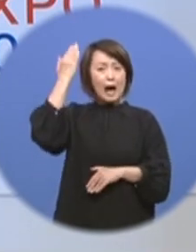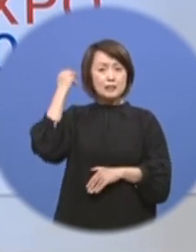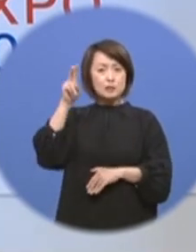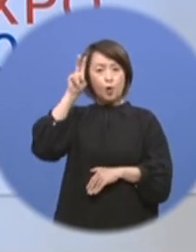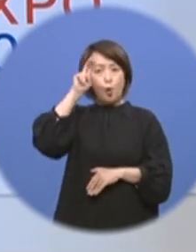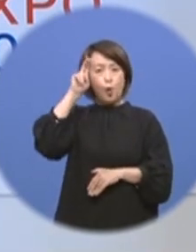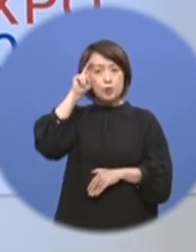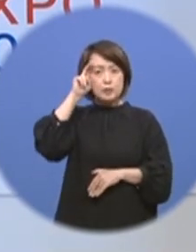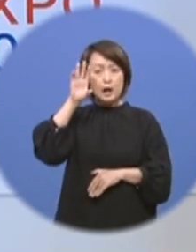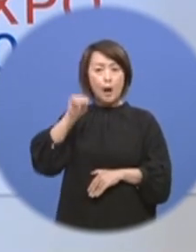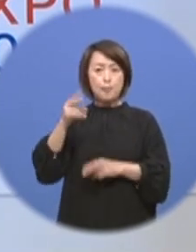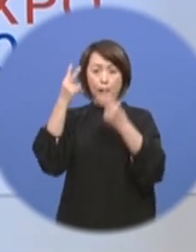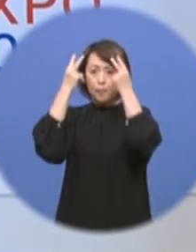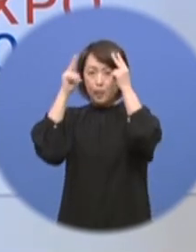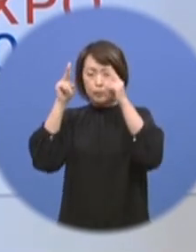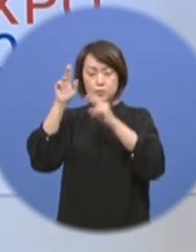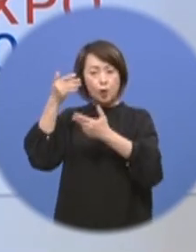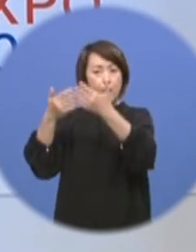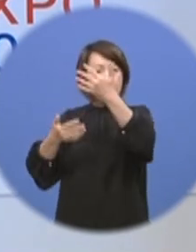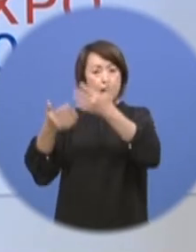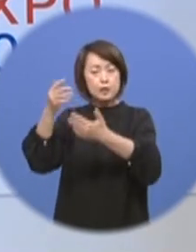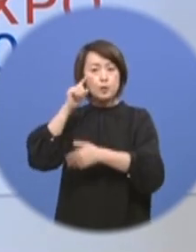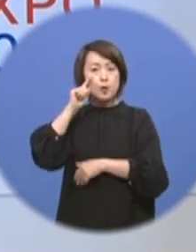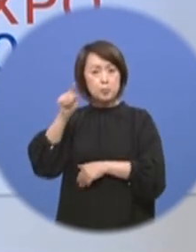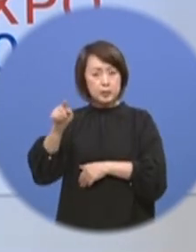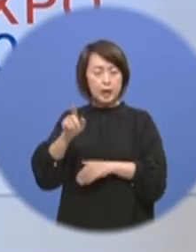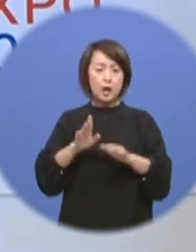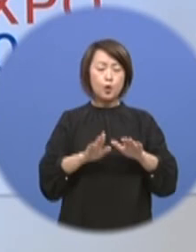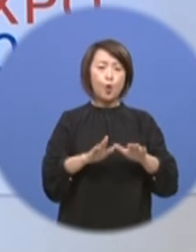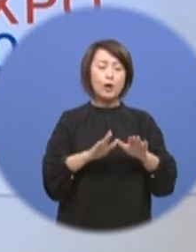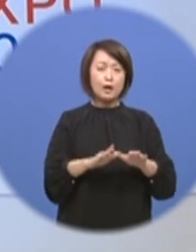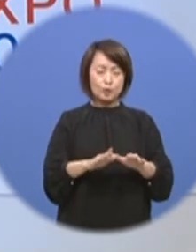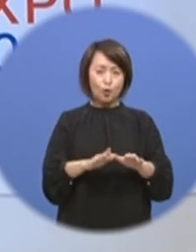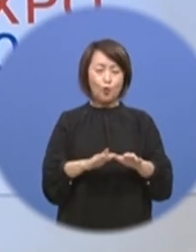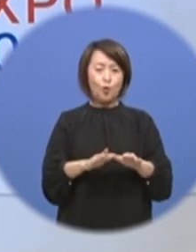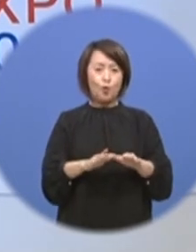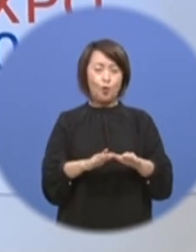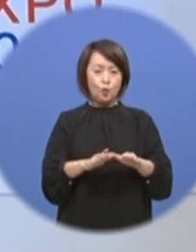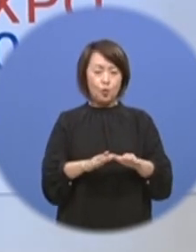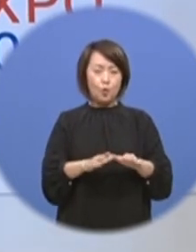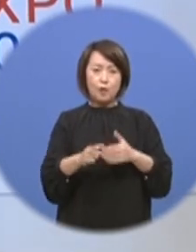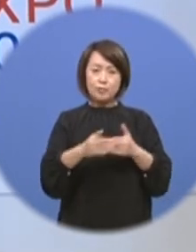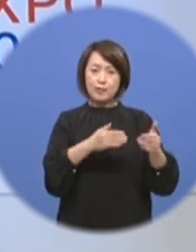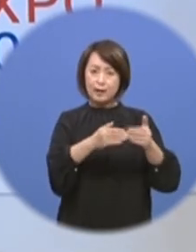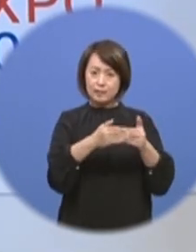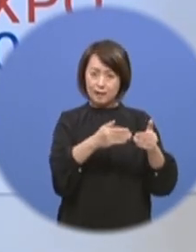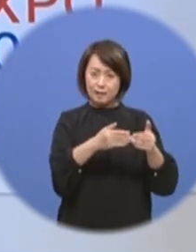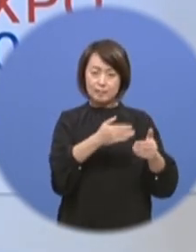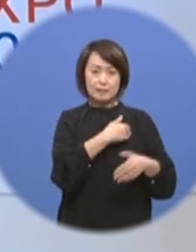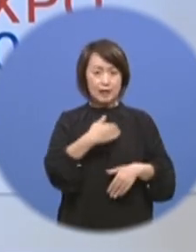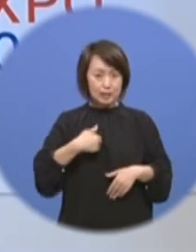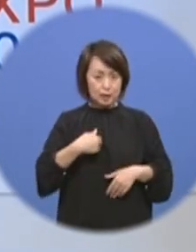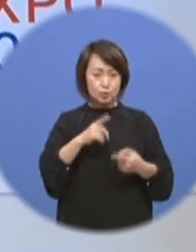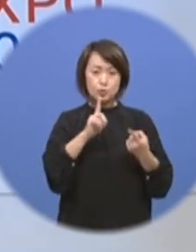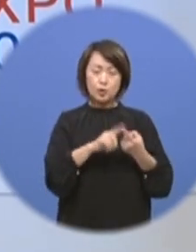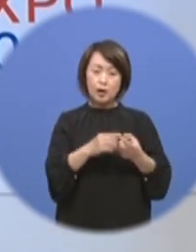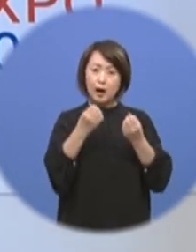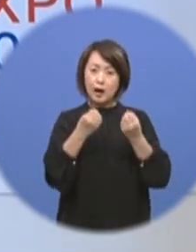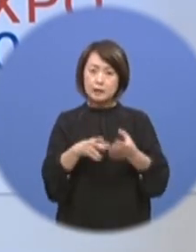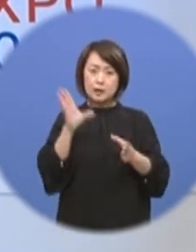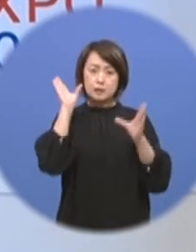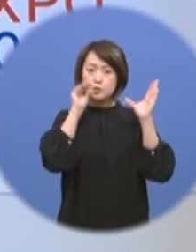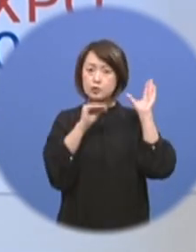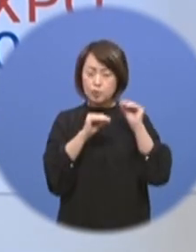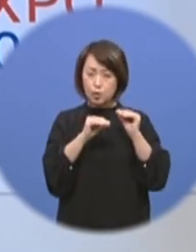大阪万博の映像も見ながらまた今回の体験をできるとか新しい情報が